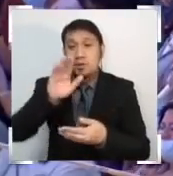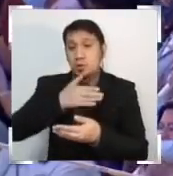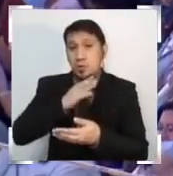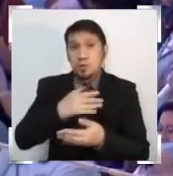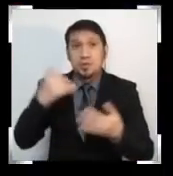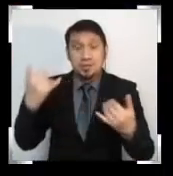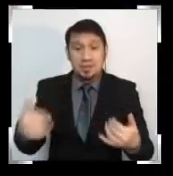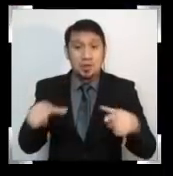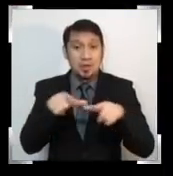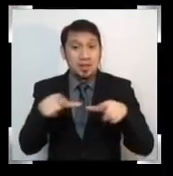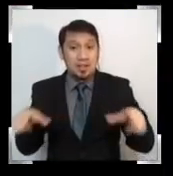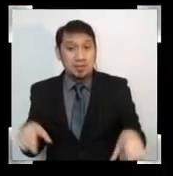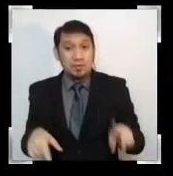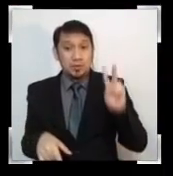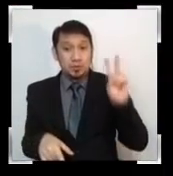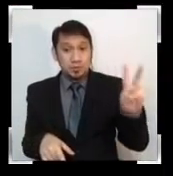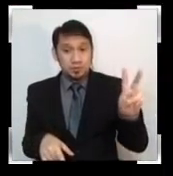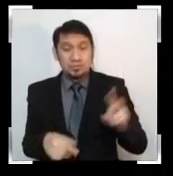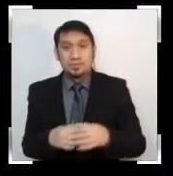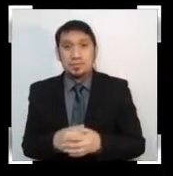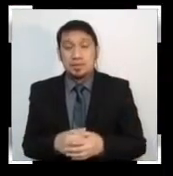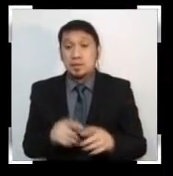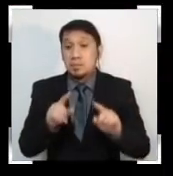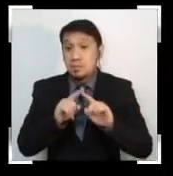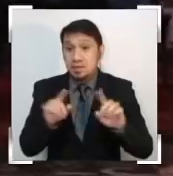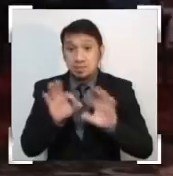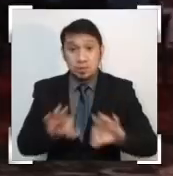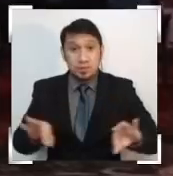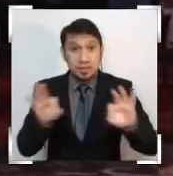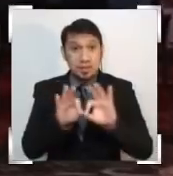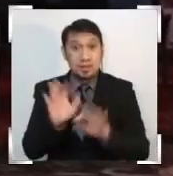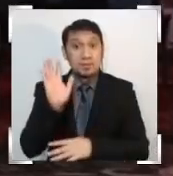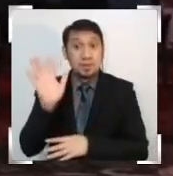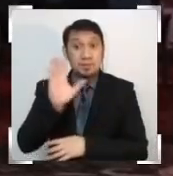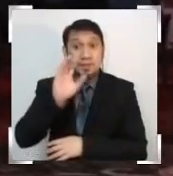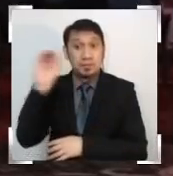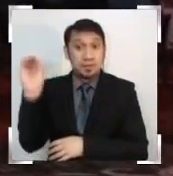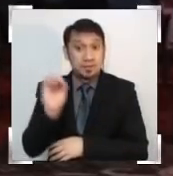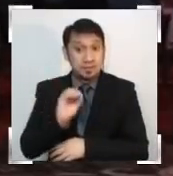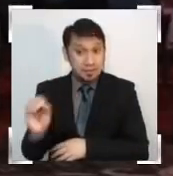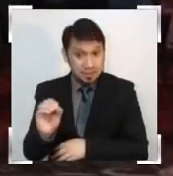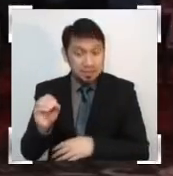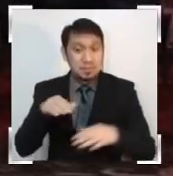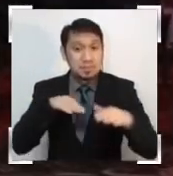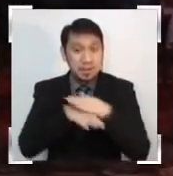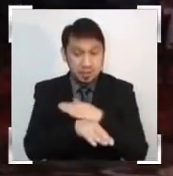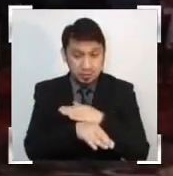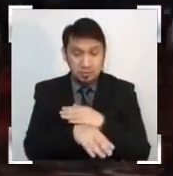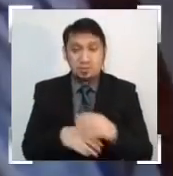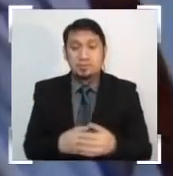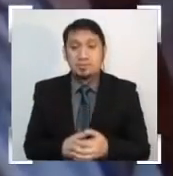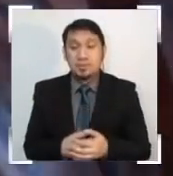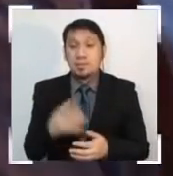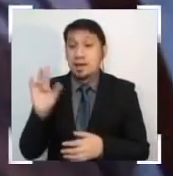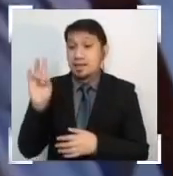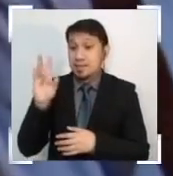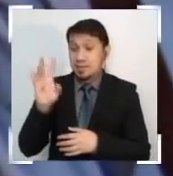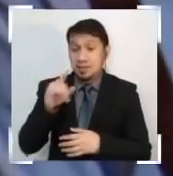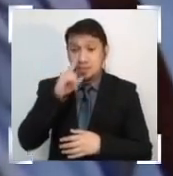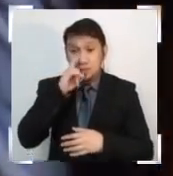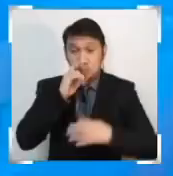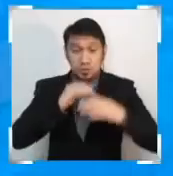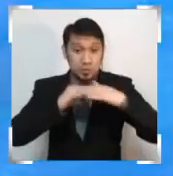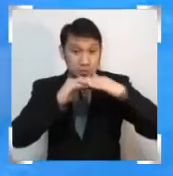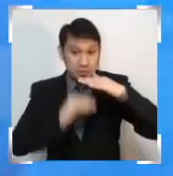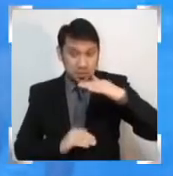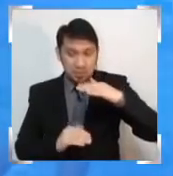buong bansa. Basta 50% ang kapasidad indoors. Para sa mga bakunado na at mga 17 years old pa baba, kahit di pa